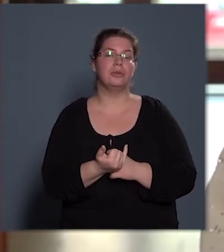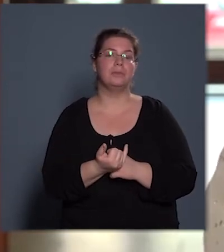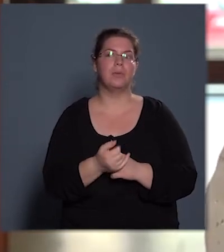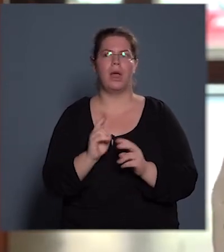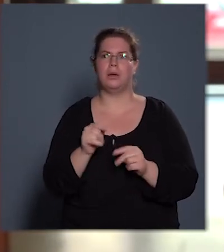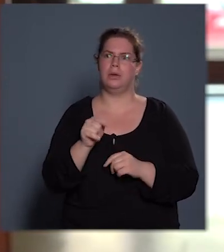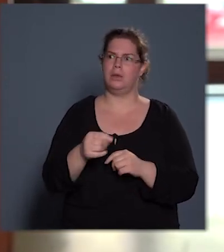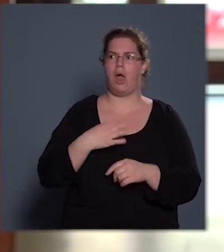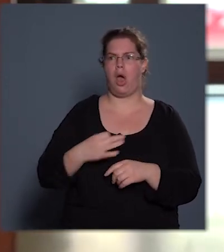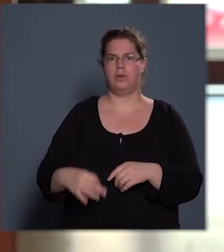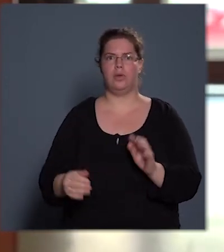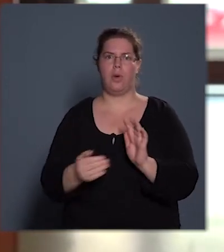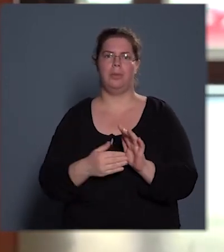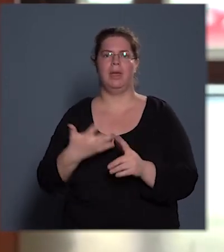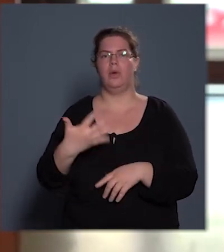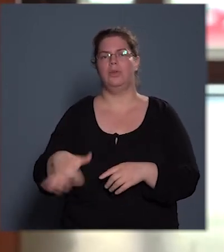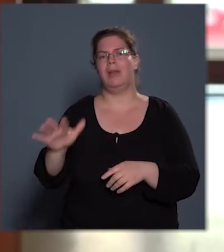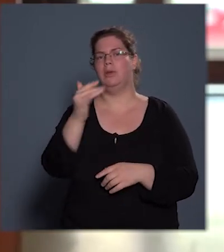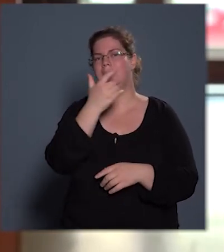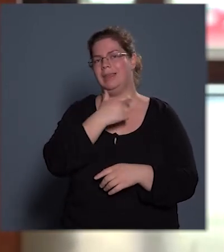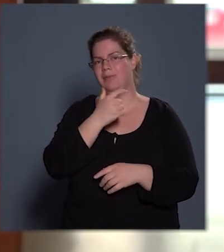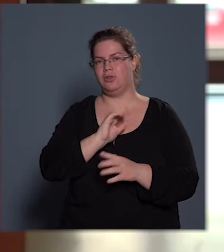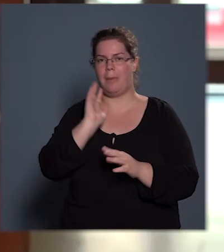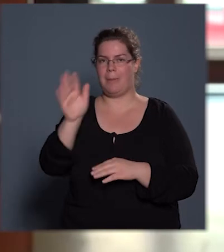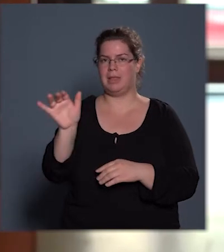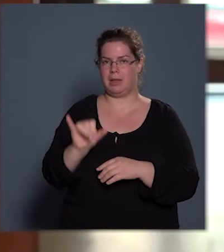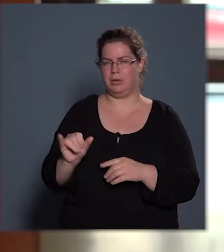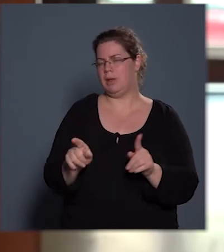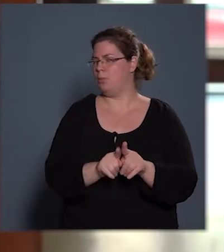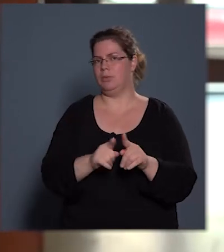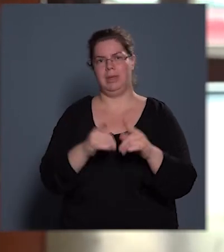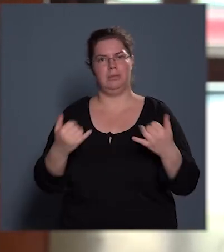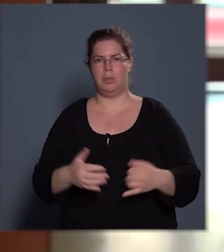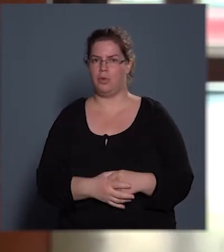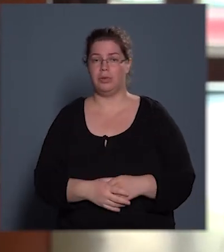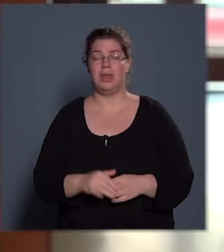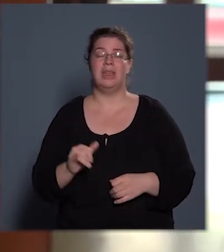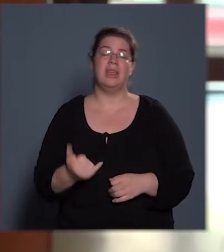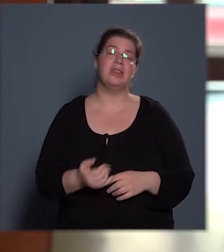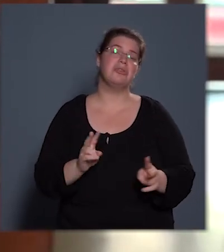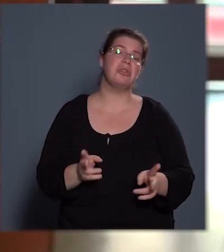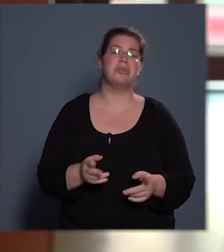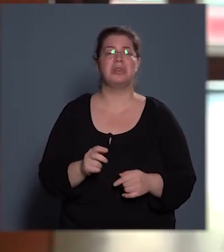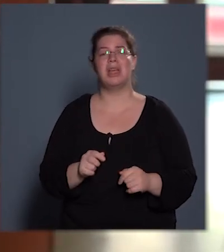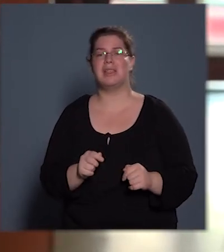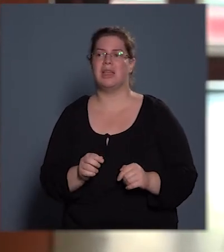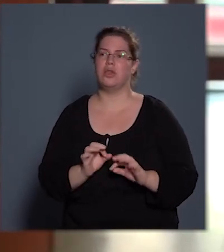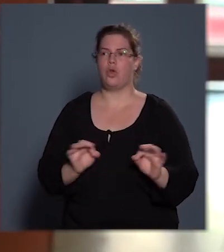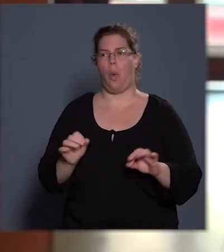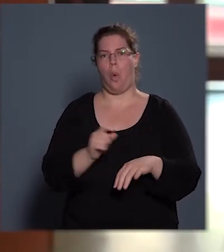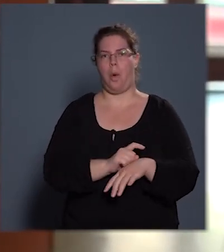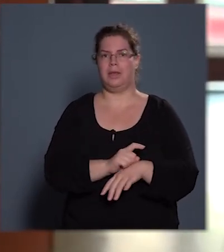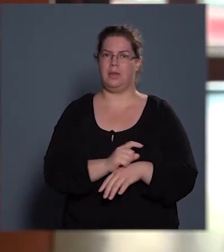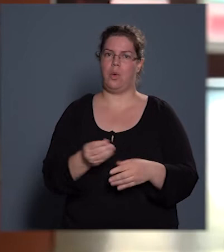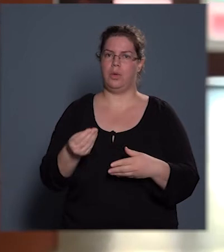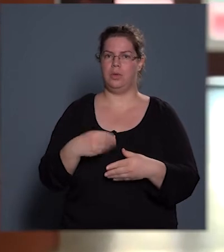akkor az asszonyok még 55 évesen mentek nyugdíjba, úgyhogy nem úgy, mint most, és akkor ez egy jó időtöltés is